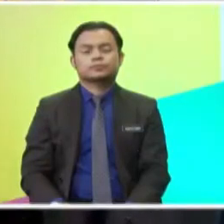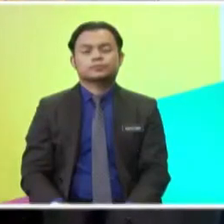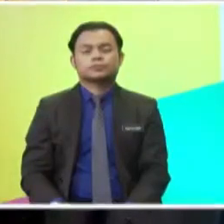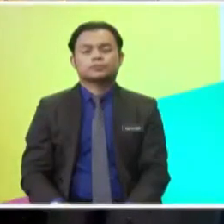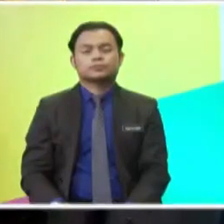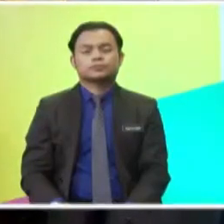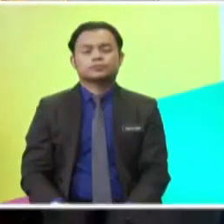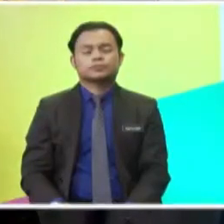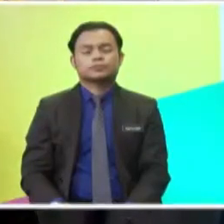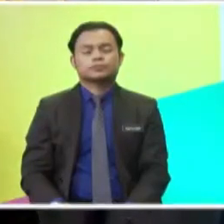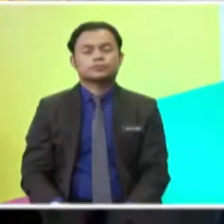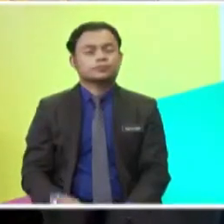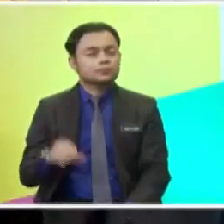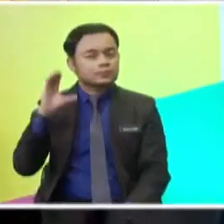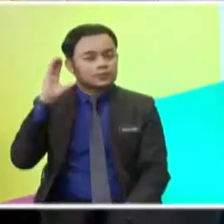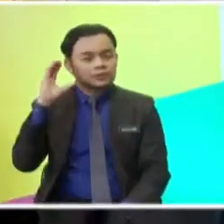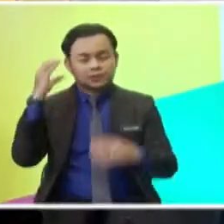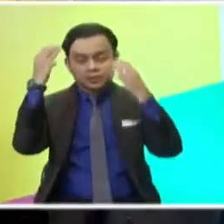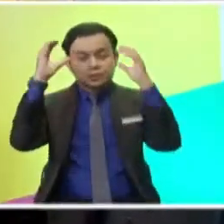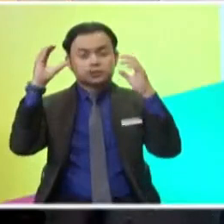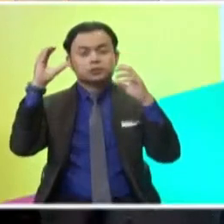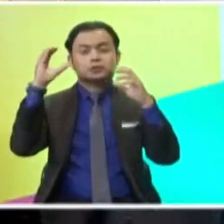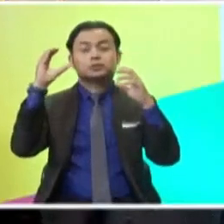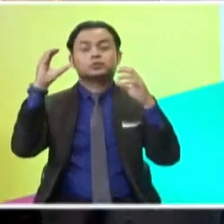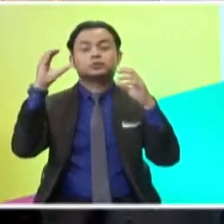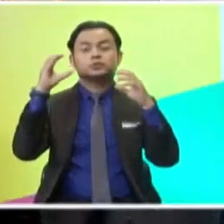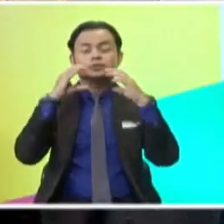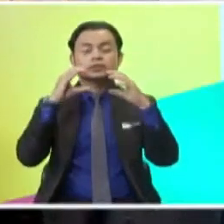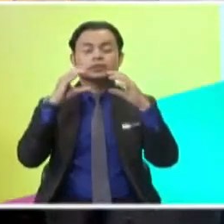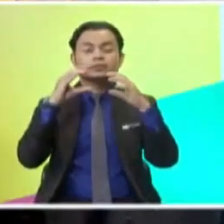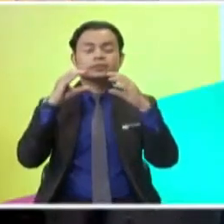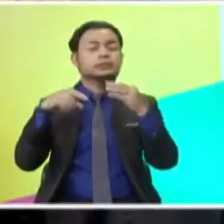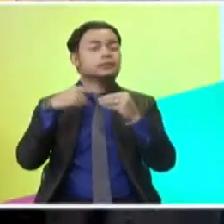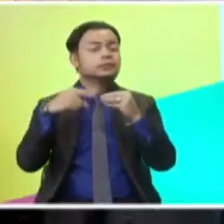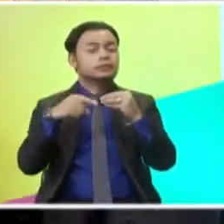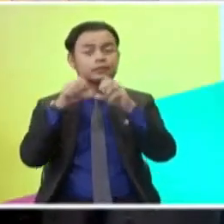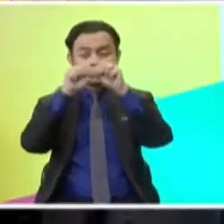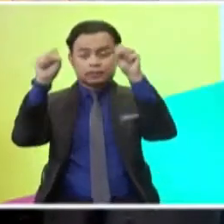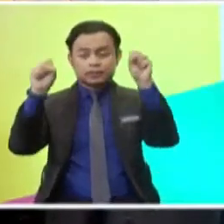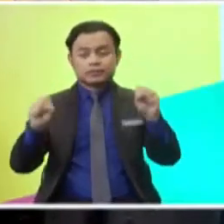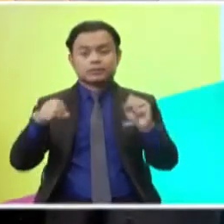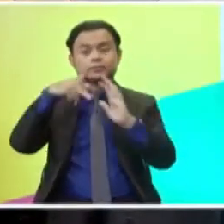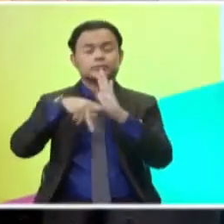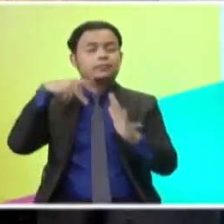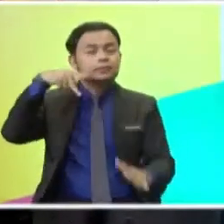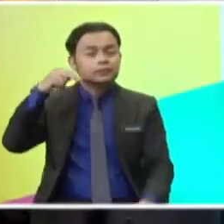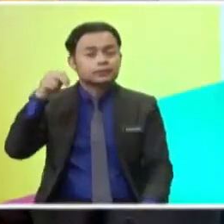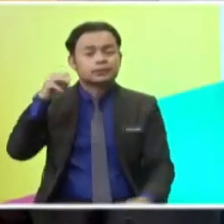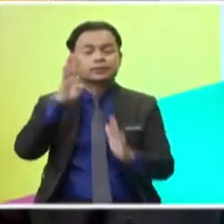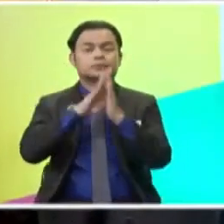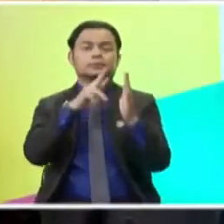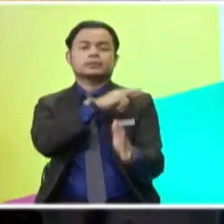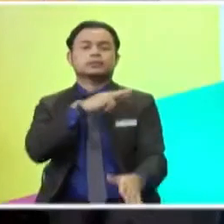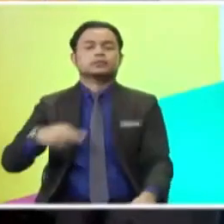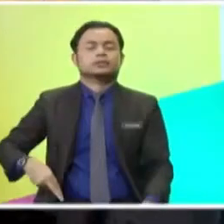mendengar Cikgu Zakaria menceritakan kronologi latar belakang sistem pemerintahan beraja sebentar tadi. Mungkin Cikgu